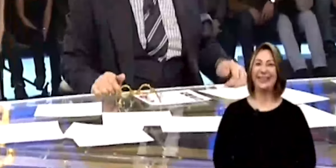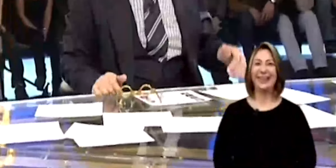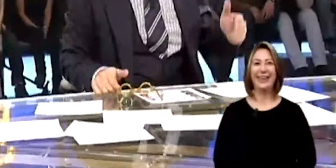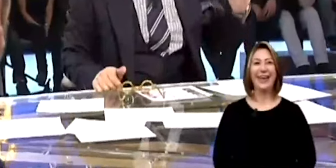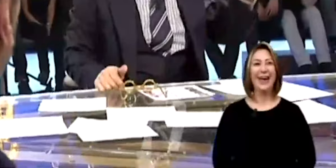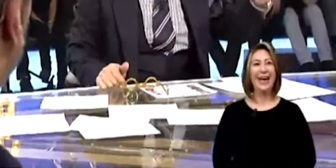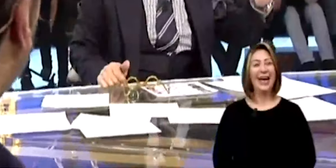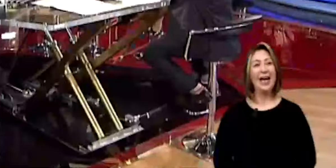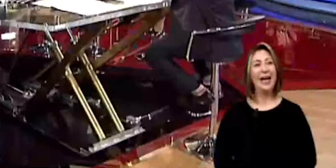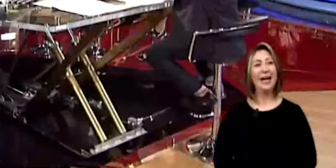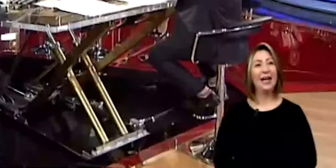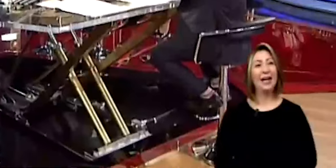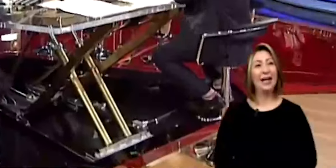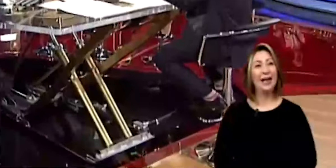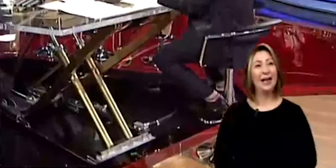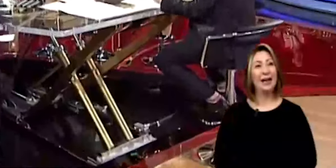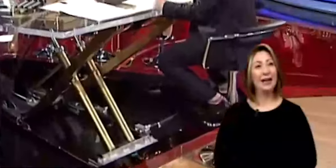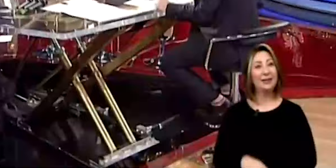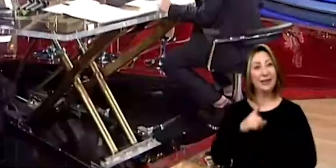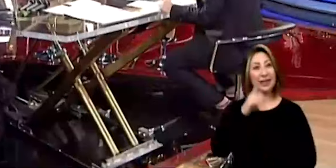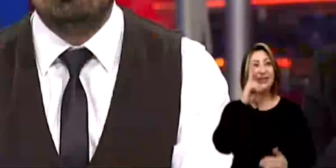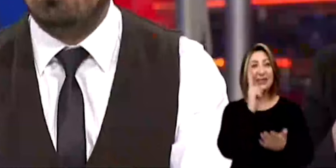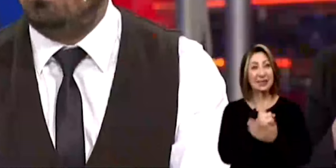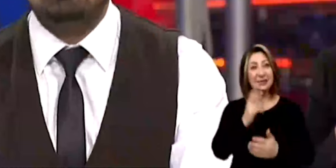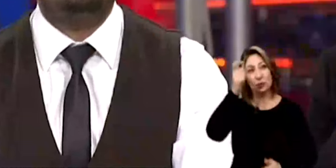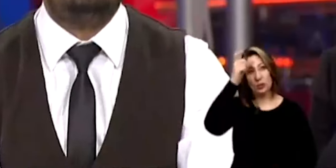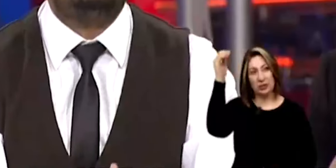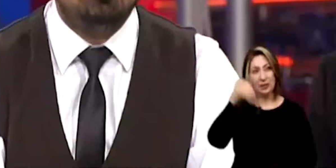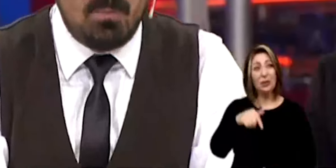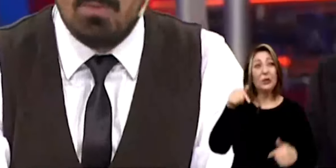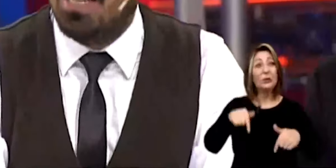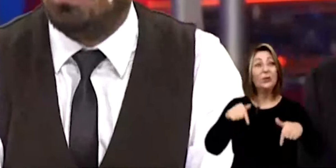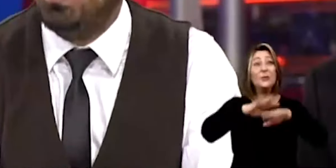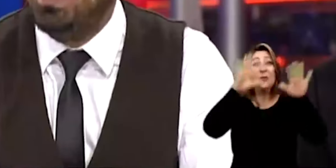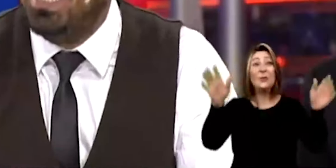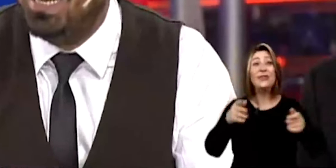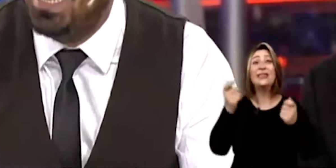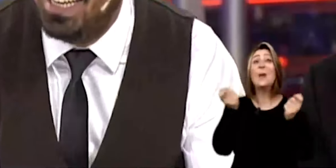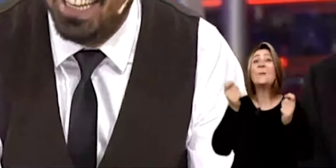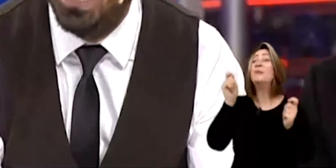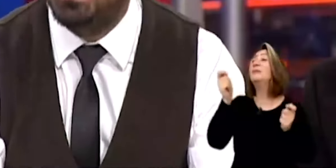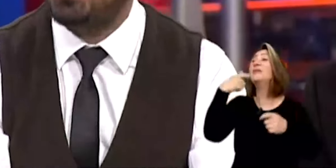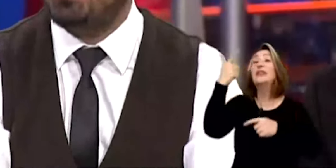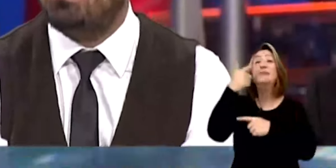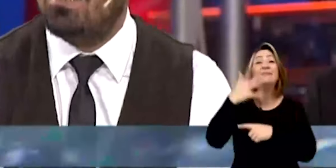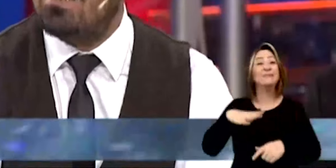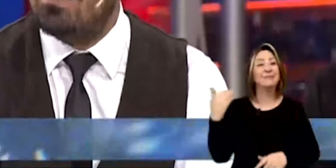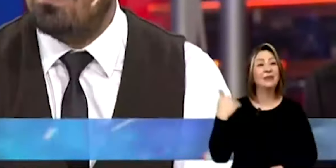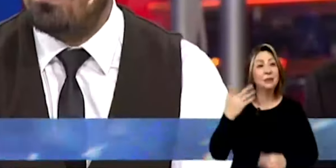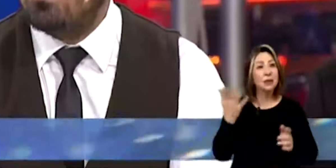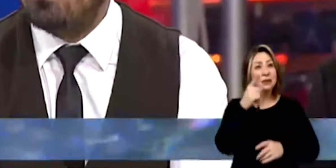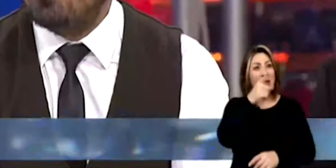Peki, harikulade. Sen artık kesin olarak yurda döndün değil kesin mi? Kesin. Buradan tüm yapımcılar... Hayır, zaten